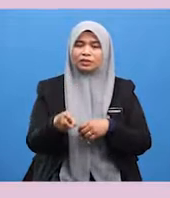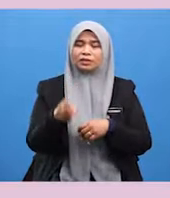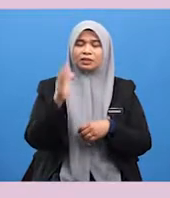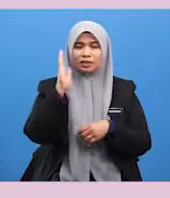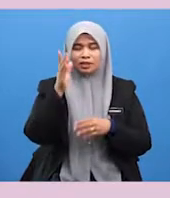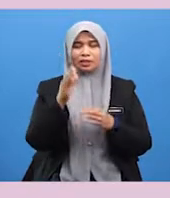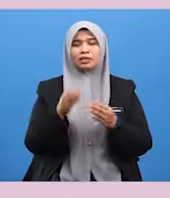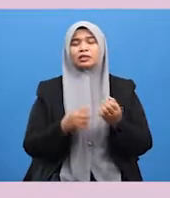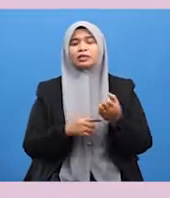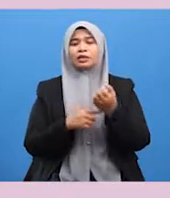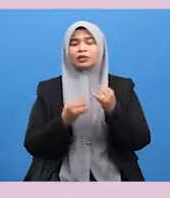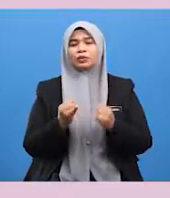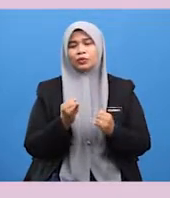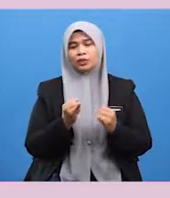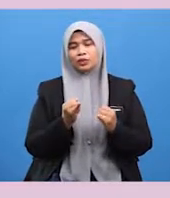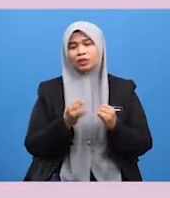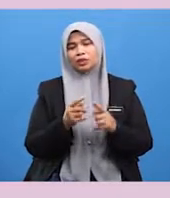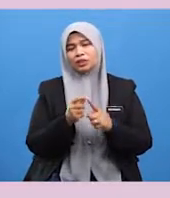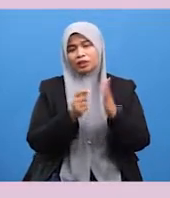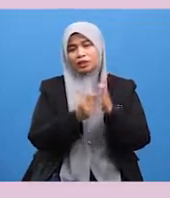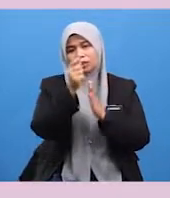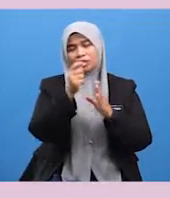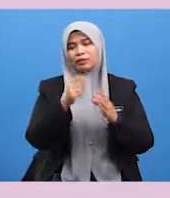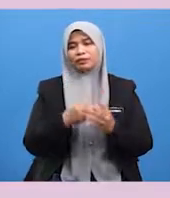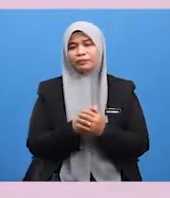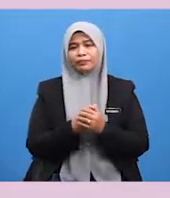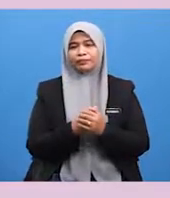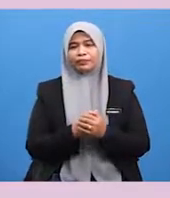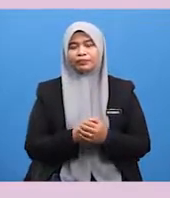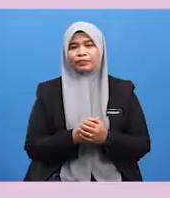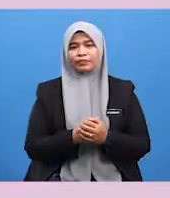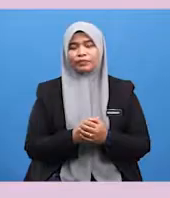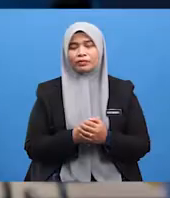disanjung tinggi oleh orang di sekeliling insan tersebut.